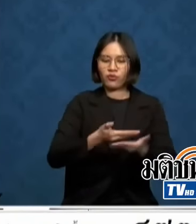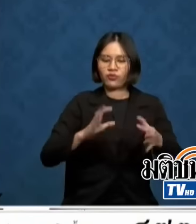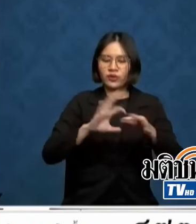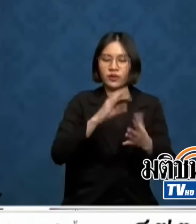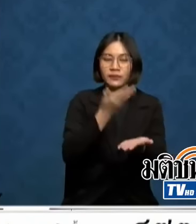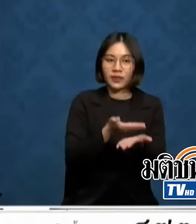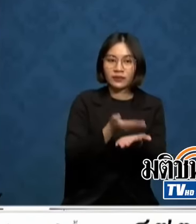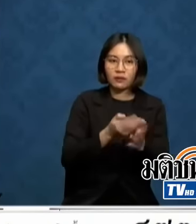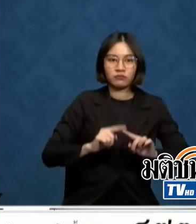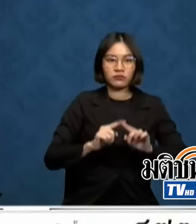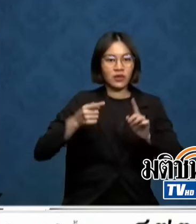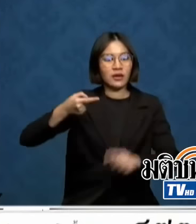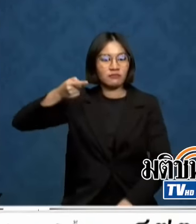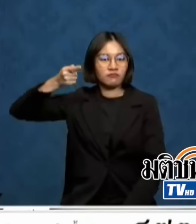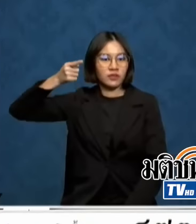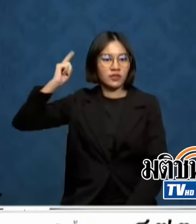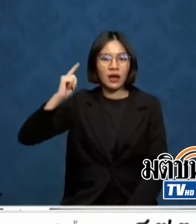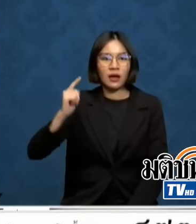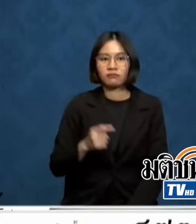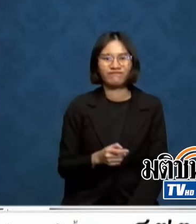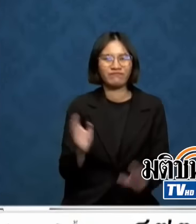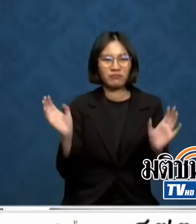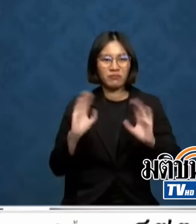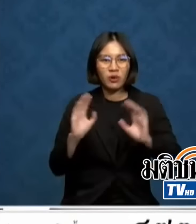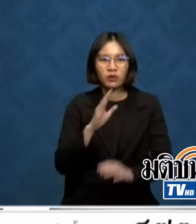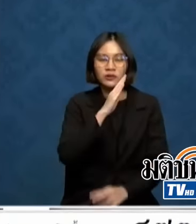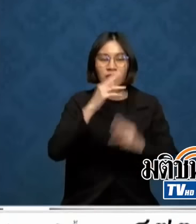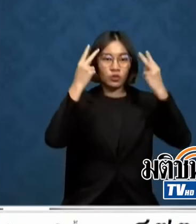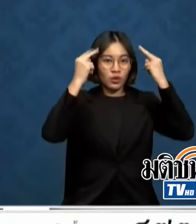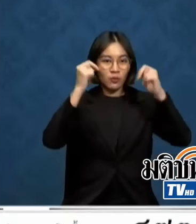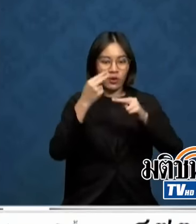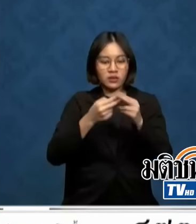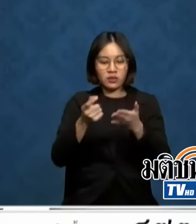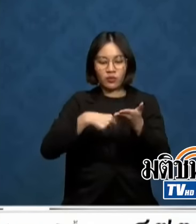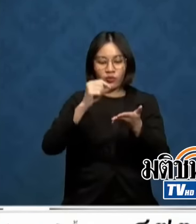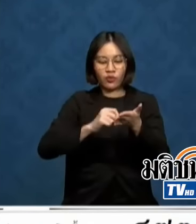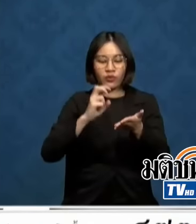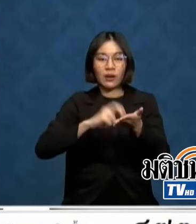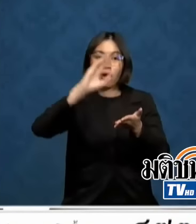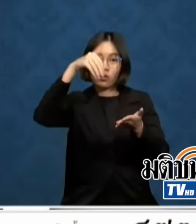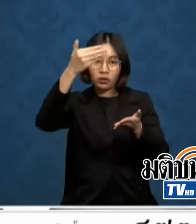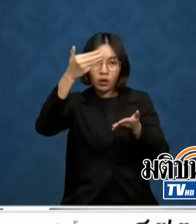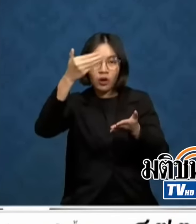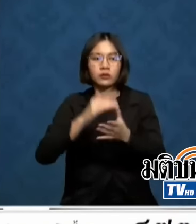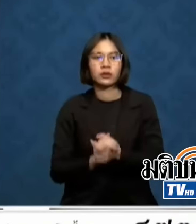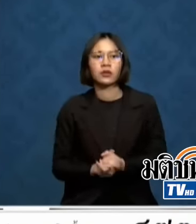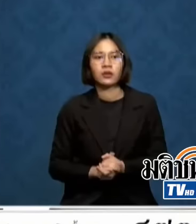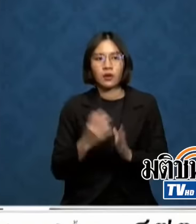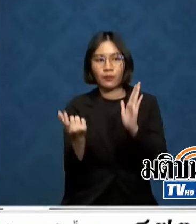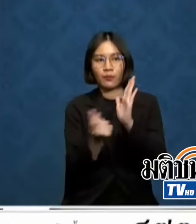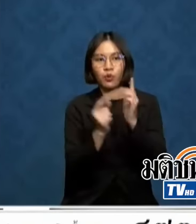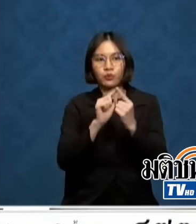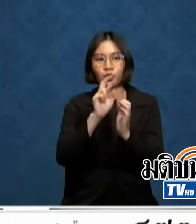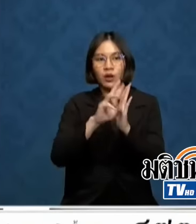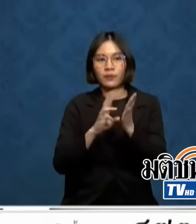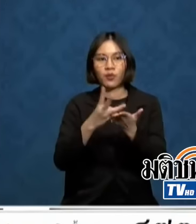ร่างการเงินแต่ความล่าช้าทั้งหมดนั้นก็ไม่จำเป็นต้องเกิดขึ้นเลยครับหากท่านนายกนั้นลงนามรับรองให้กับร่างดังกล่าวได้ได้ถูกบรรจุเข้าสู่